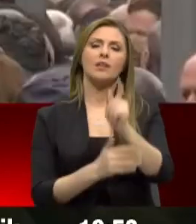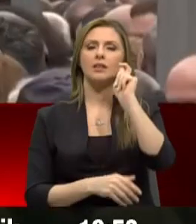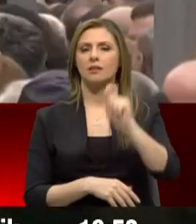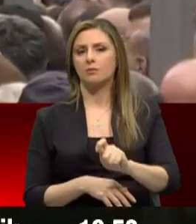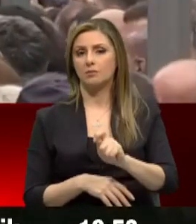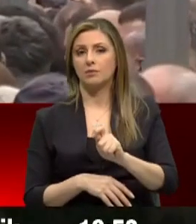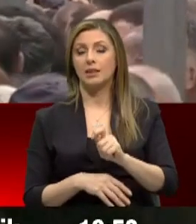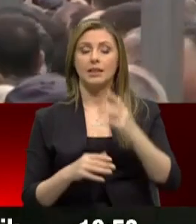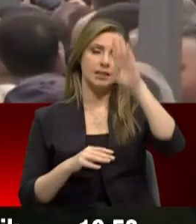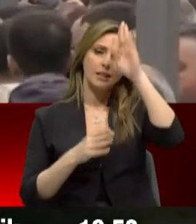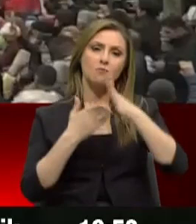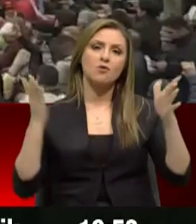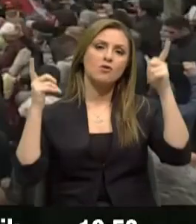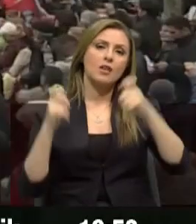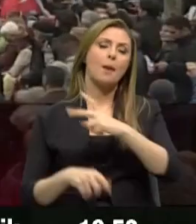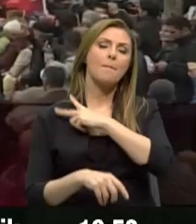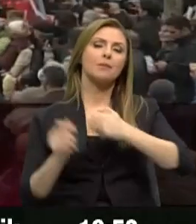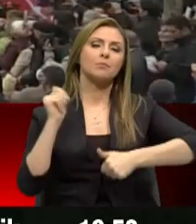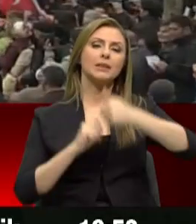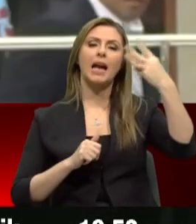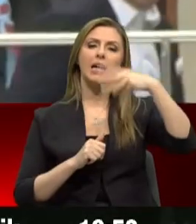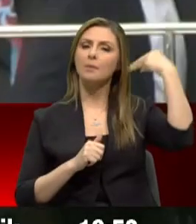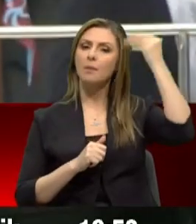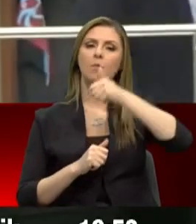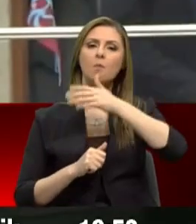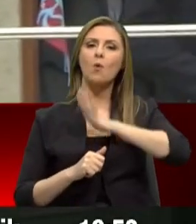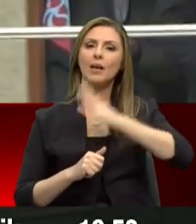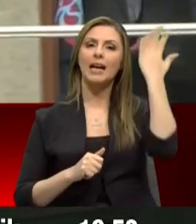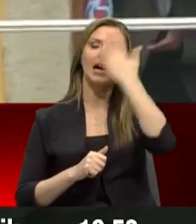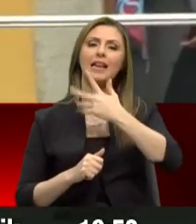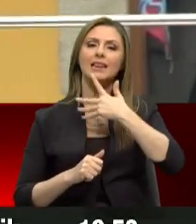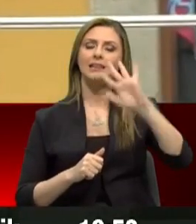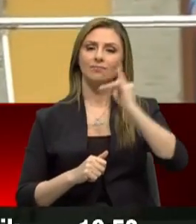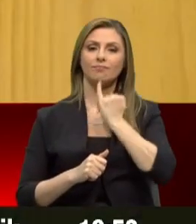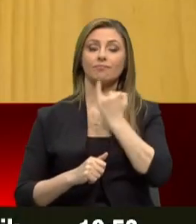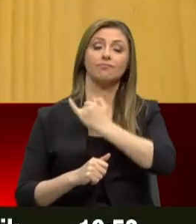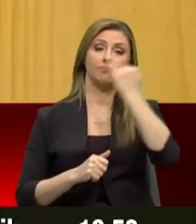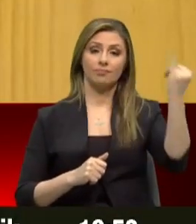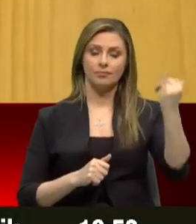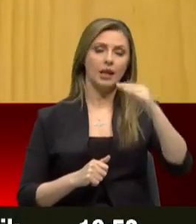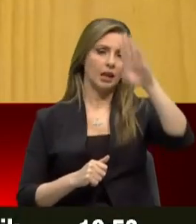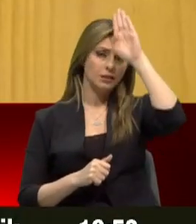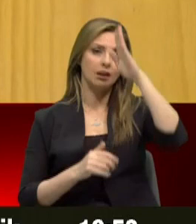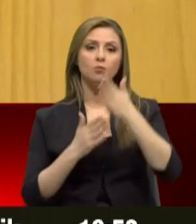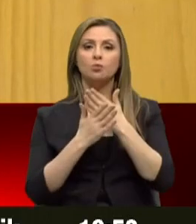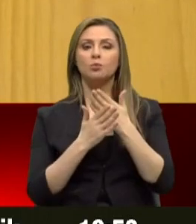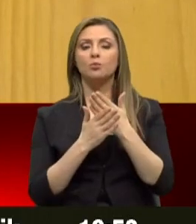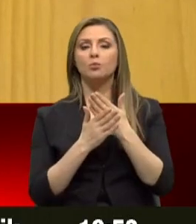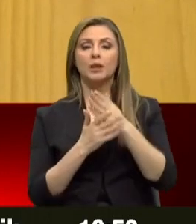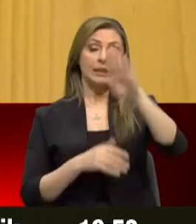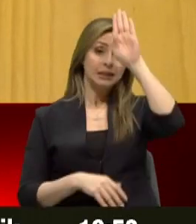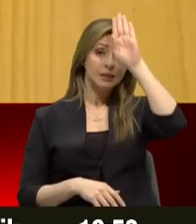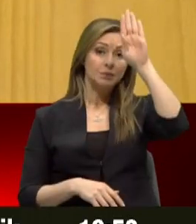bedeller. İstanbul Büyükşehir Belediye Başkanı Ekrem İmamoğlu'nun Karadeniz gezisi de Bahçeli'nin gündemindeydi. İstanbul,